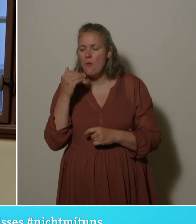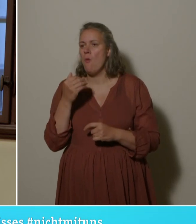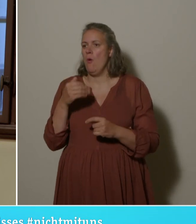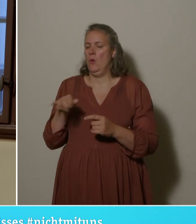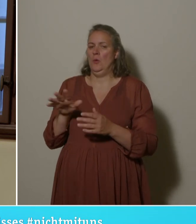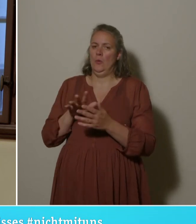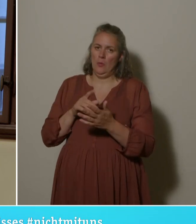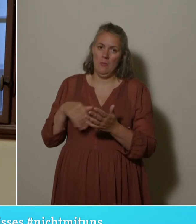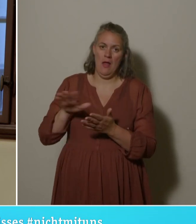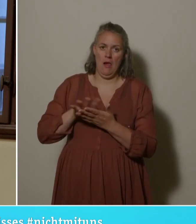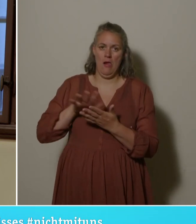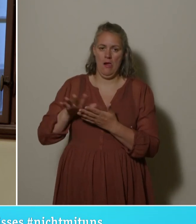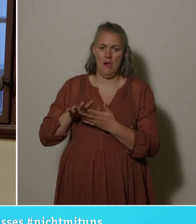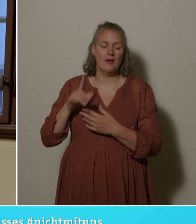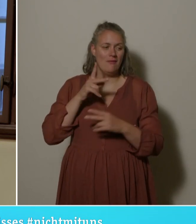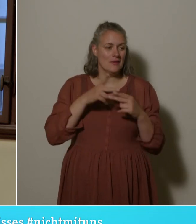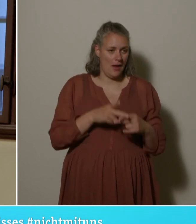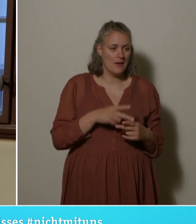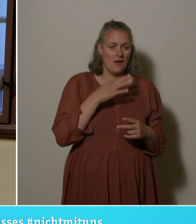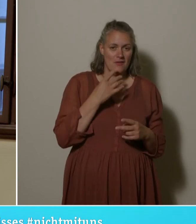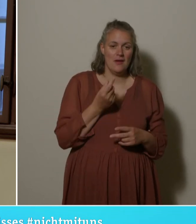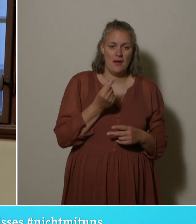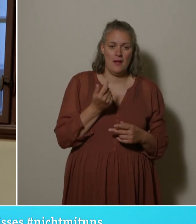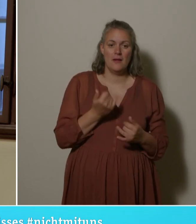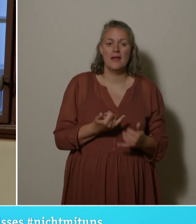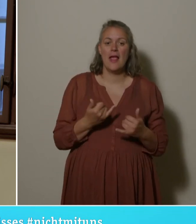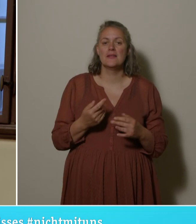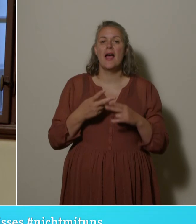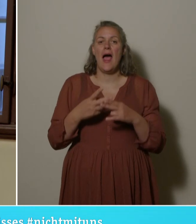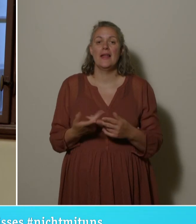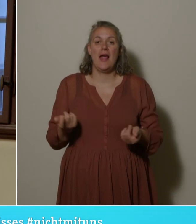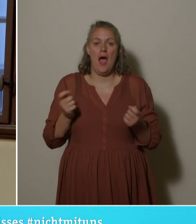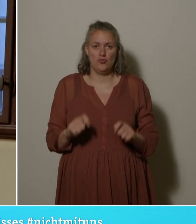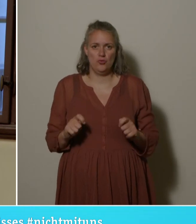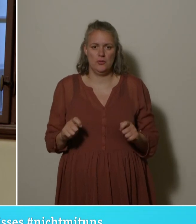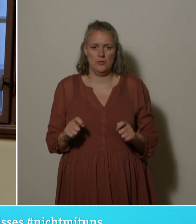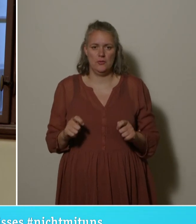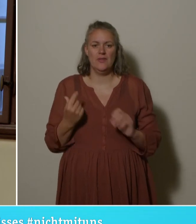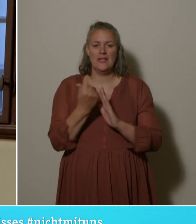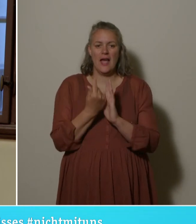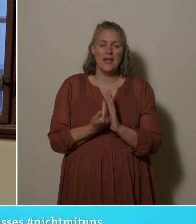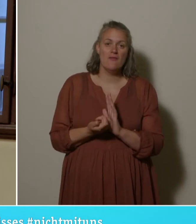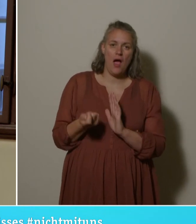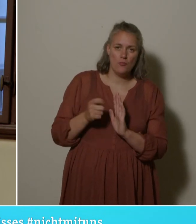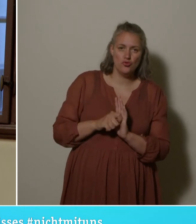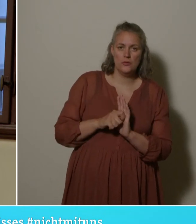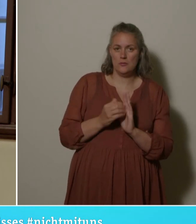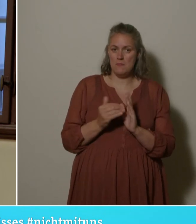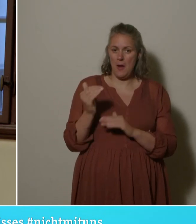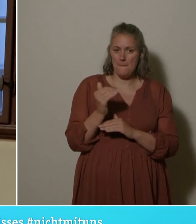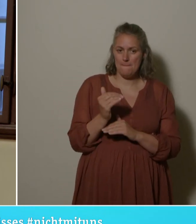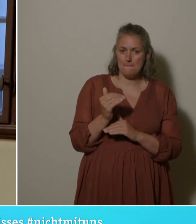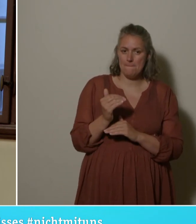und ich weiß, Rentner haben wenig Geld teilweise, aber wer Rentenabschlüsse jetzt mitnimmt, wer jetzt Tarifabschlüsse mitnimmt,